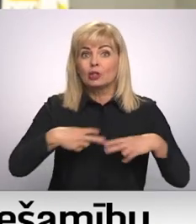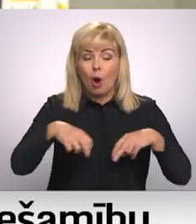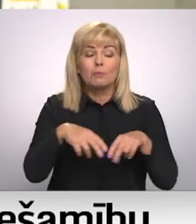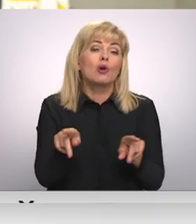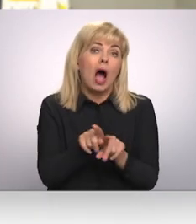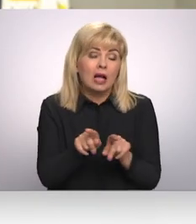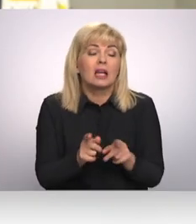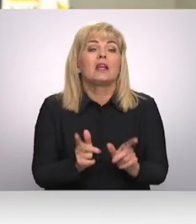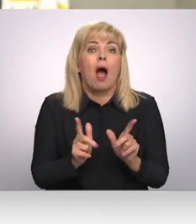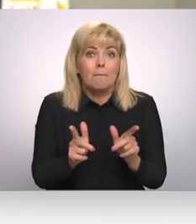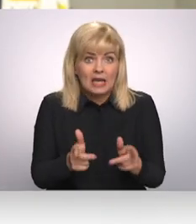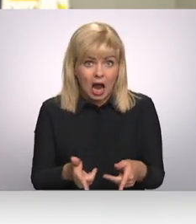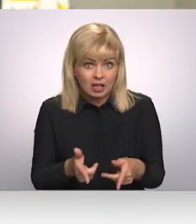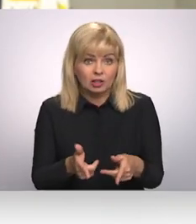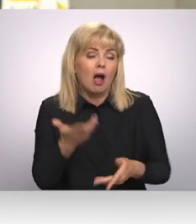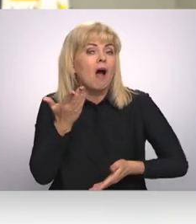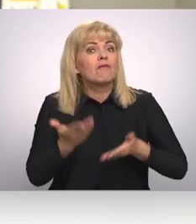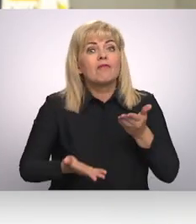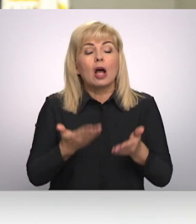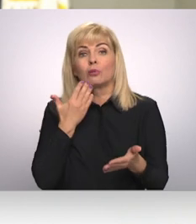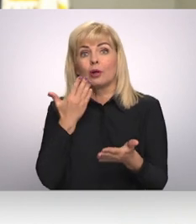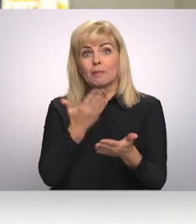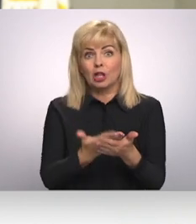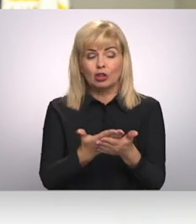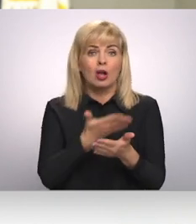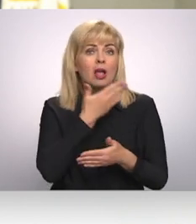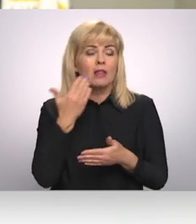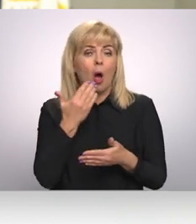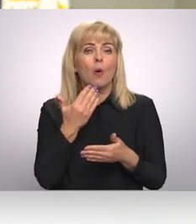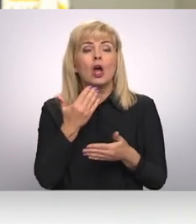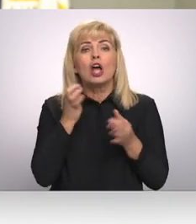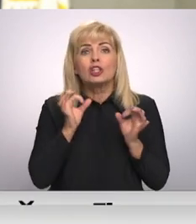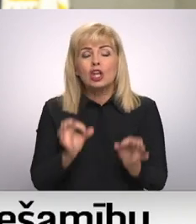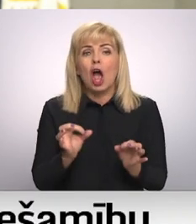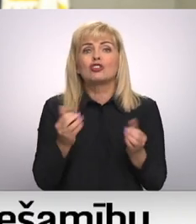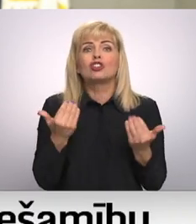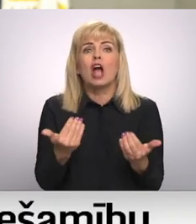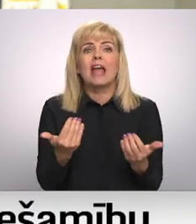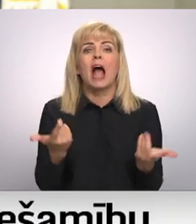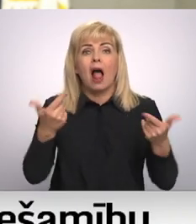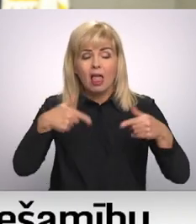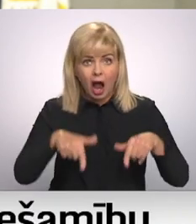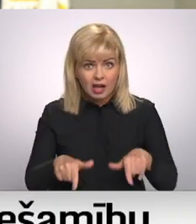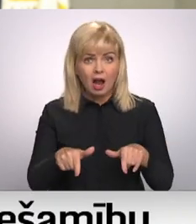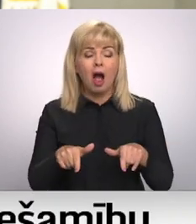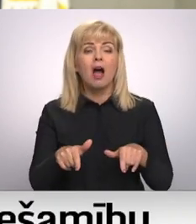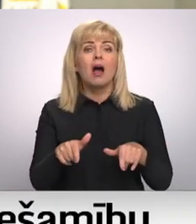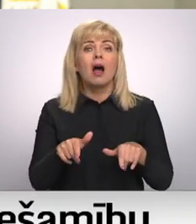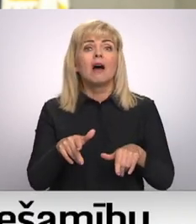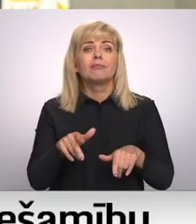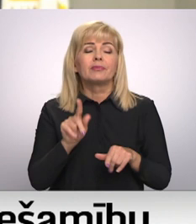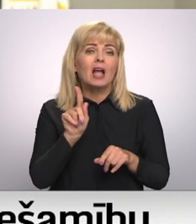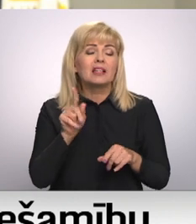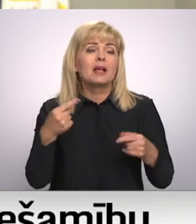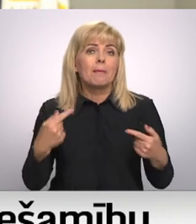man jāpiekrīt, ka varbūt priekšlikums nenāk īpaši laikā. Un turklāt, nu, vismaz,